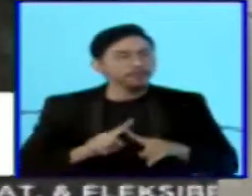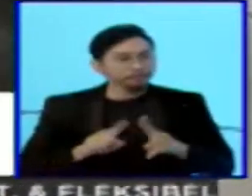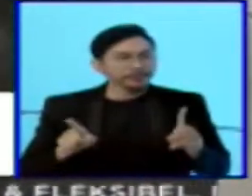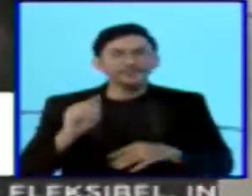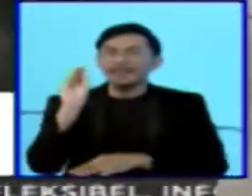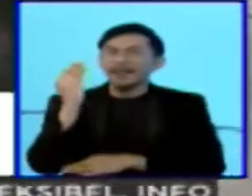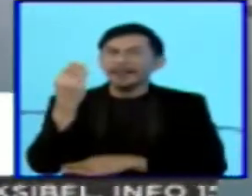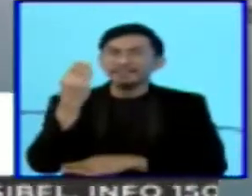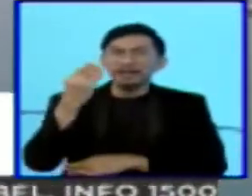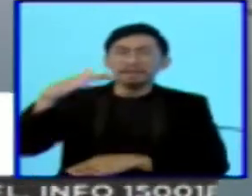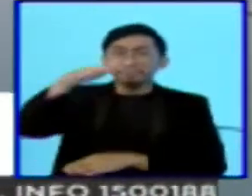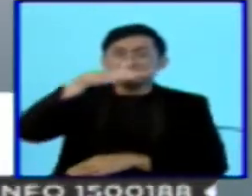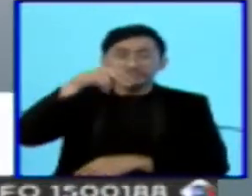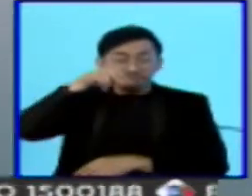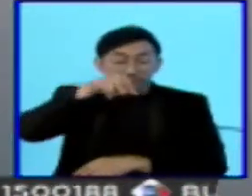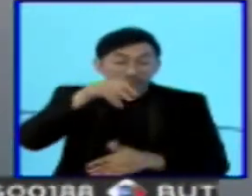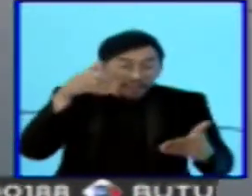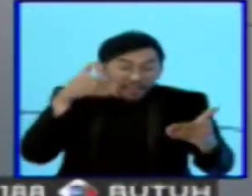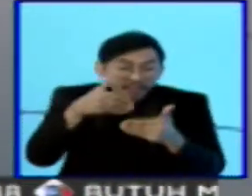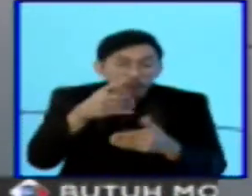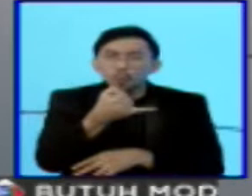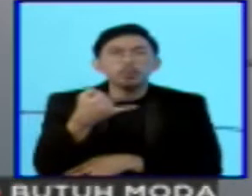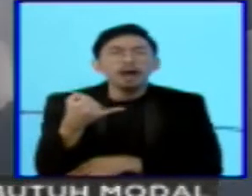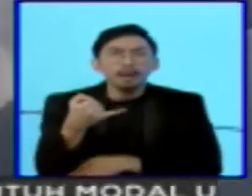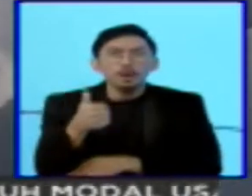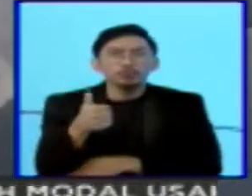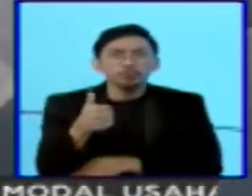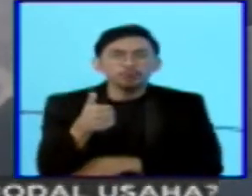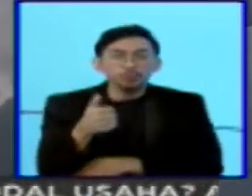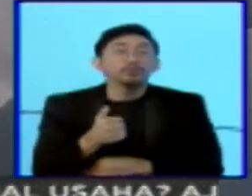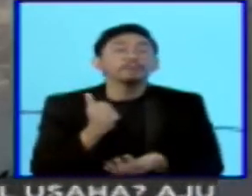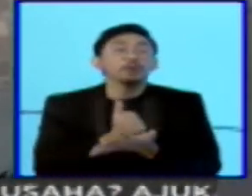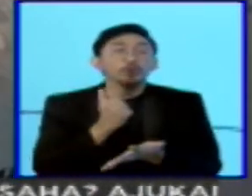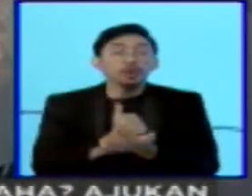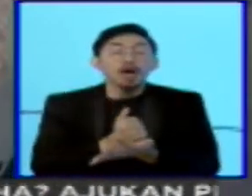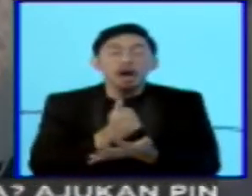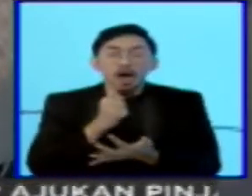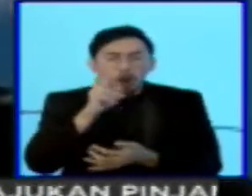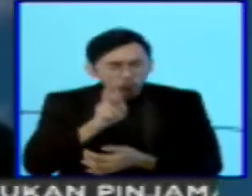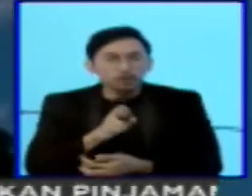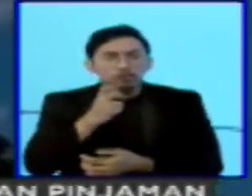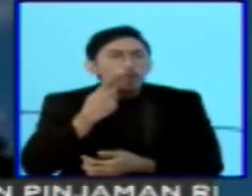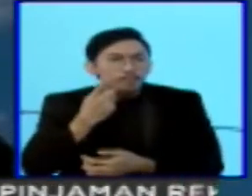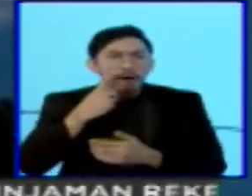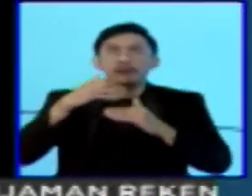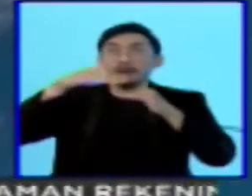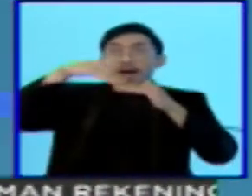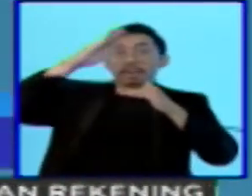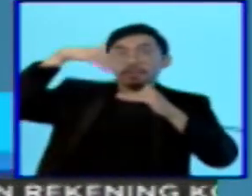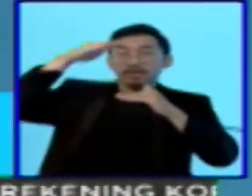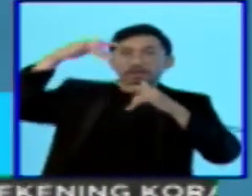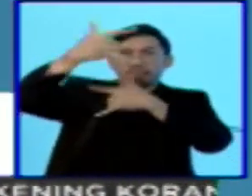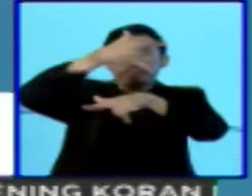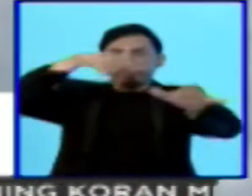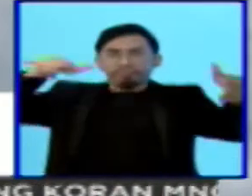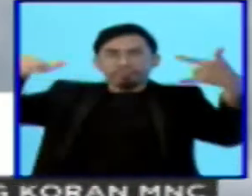harus pass benar-benar di atas istana dan di atas yang bernilai istana negara, kalau boleh dibilang begitu. Itu fantastis. Gitu. Kemudian dari